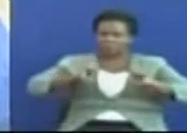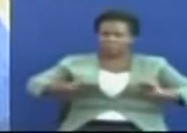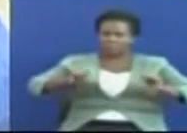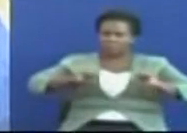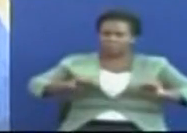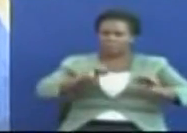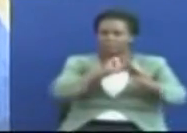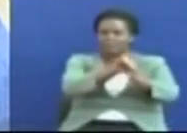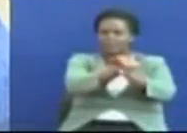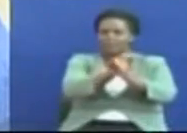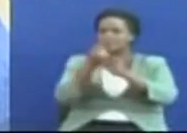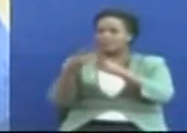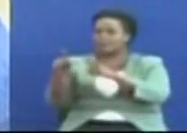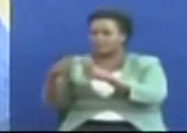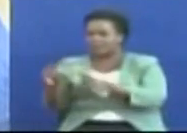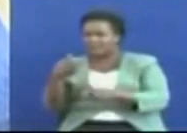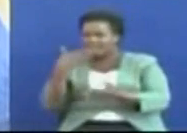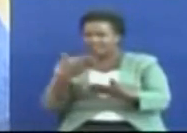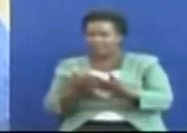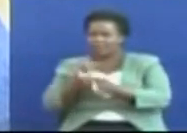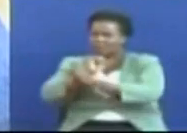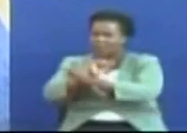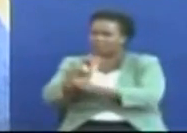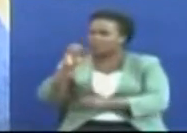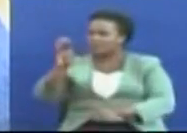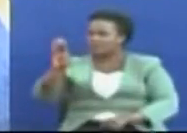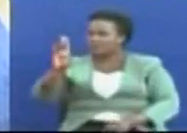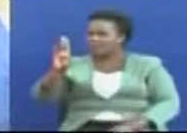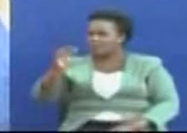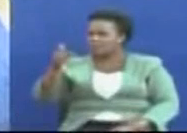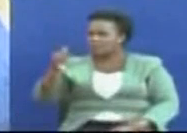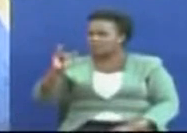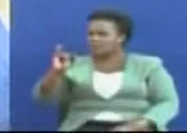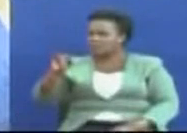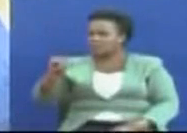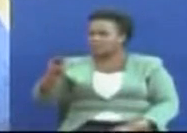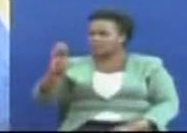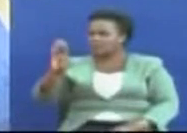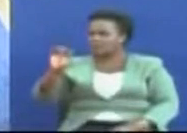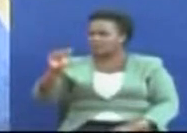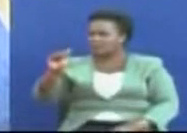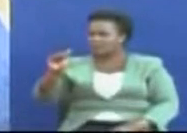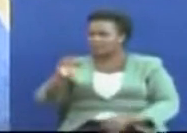J iepo gereza la butim na akato maelekezo kwamba hali ilyo